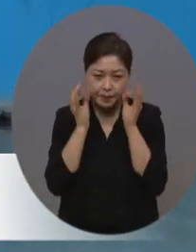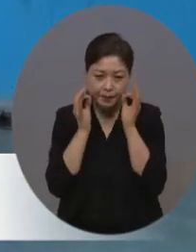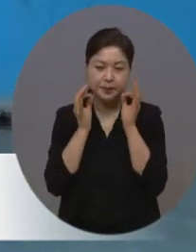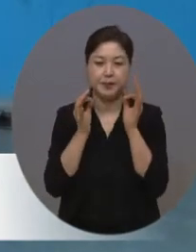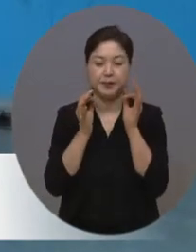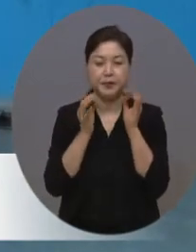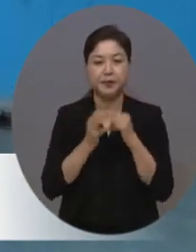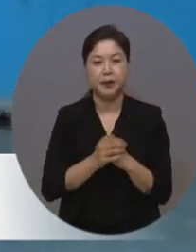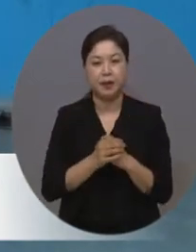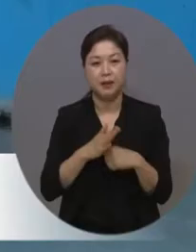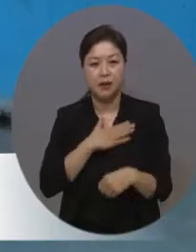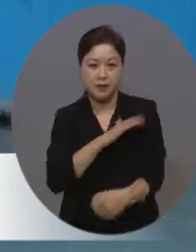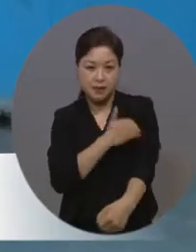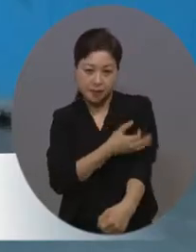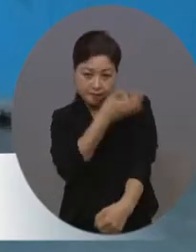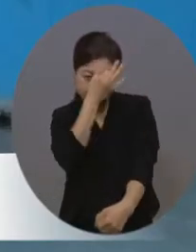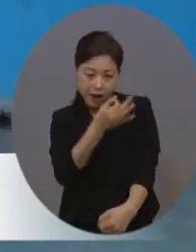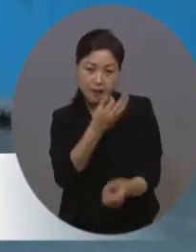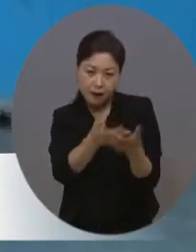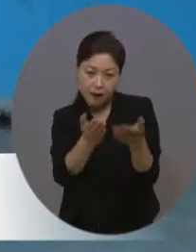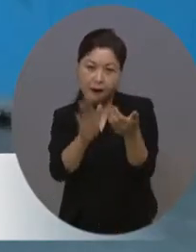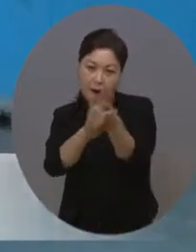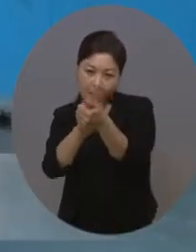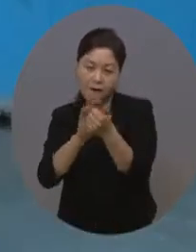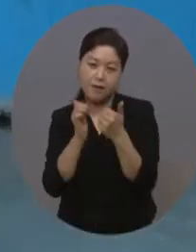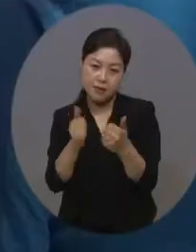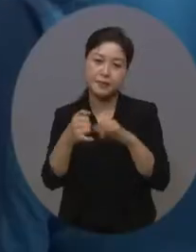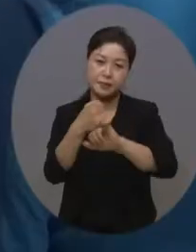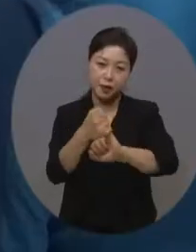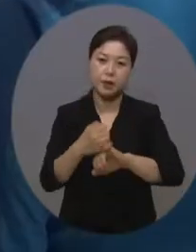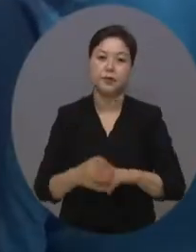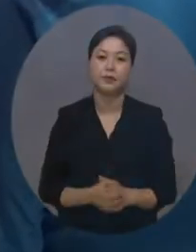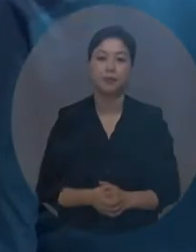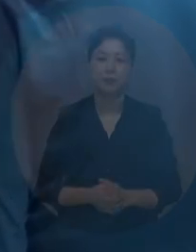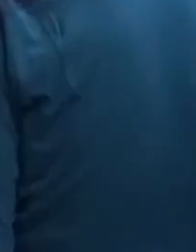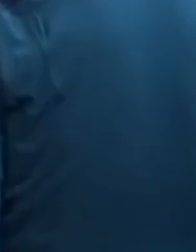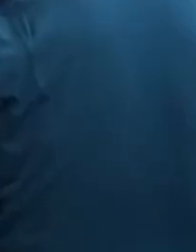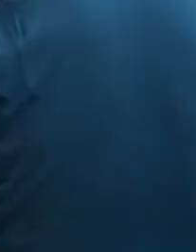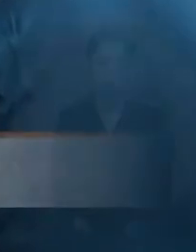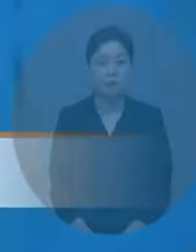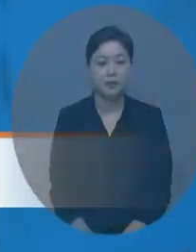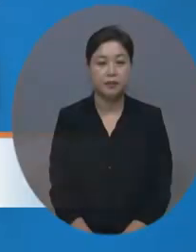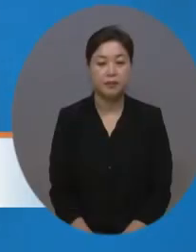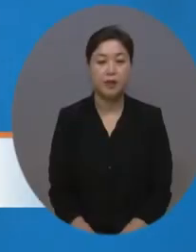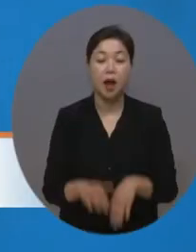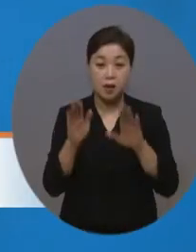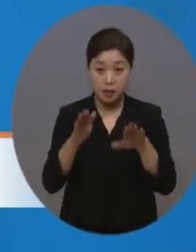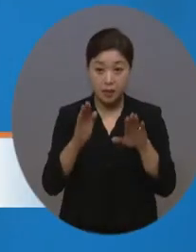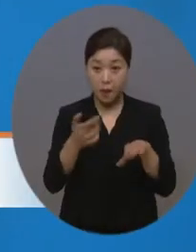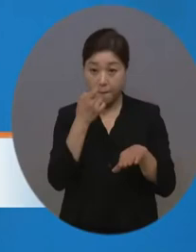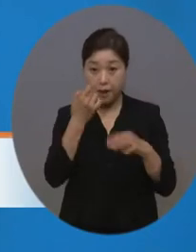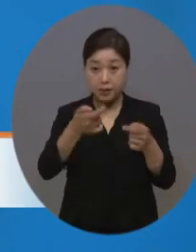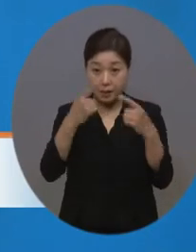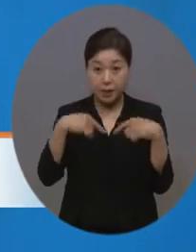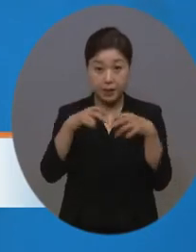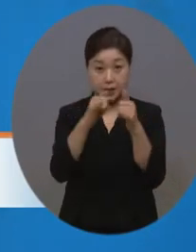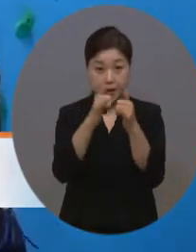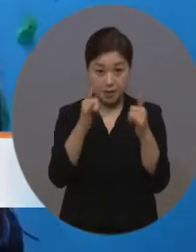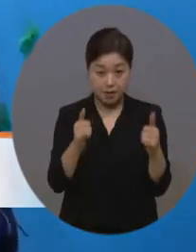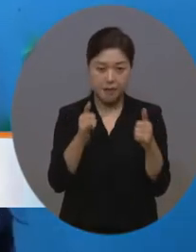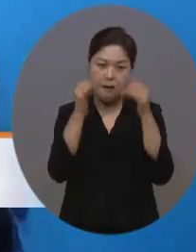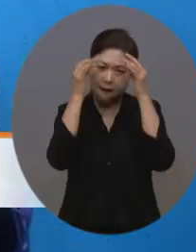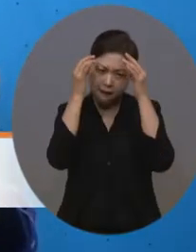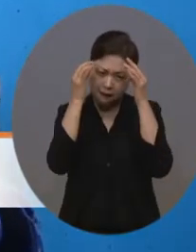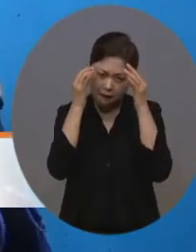재능 기부다 생각하고 열심히 잘 하겠습니다. 이번 교육에 참여한 장애인들은 땀 흘려 운동하는 시간을